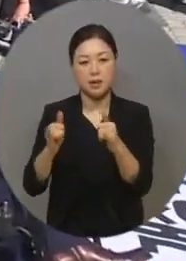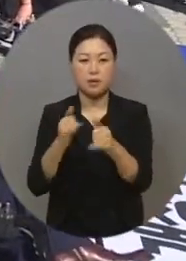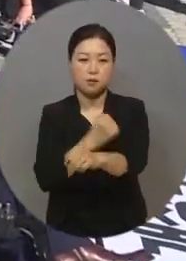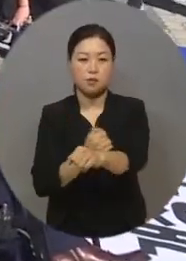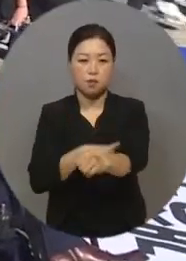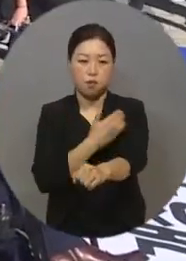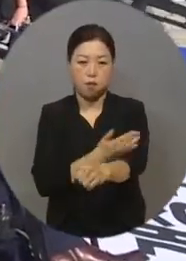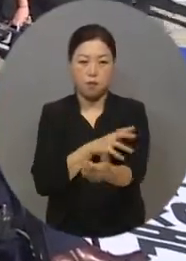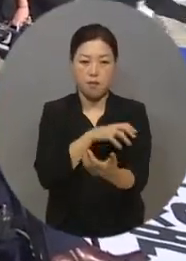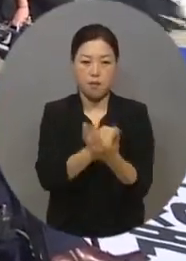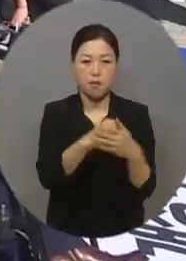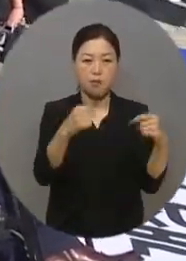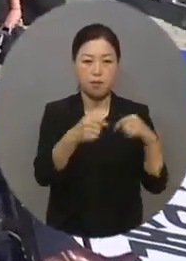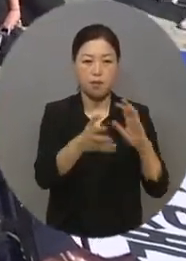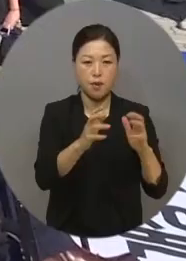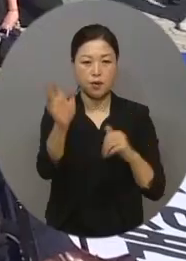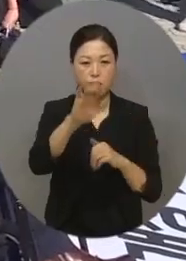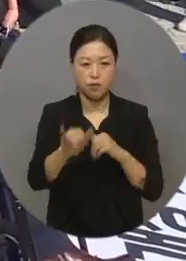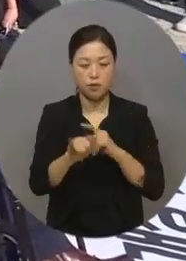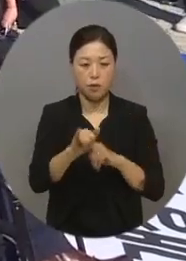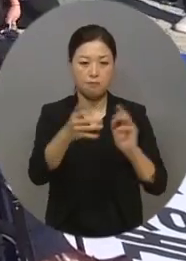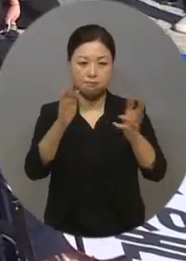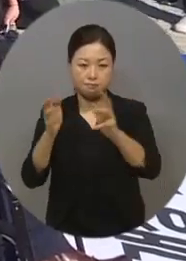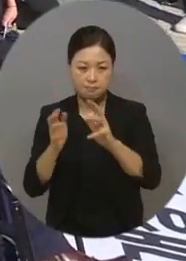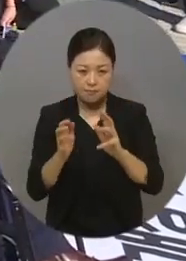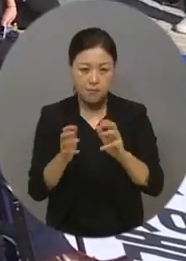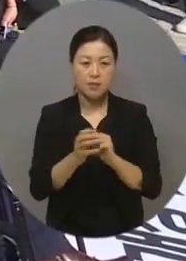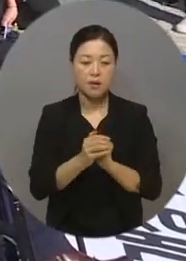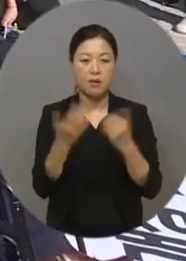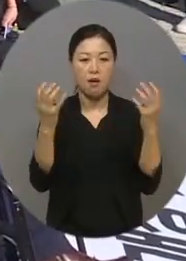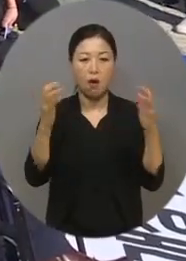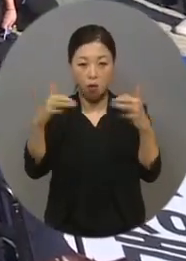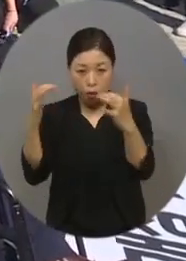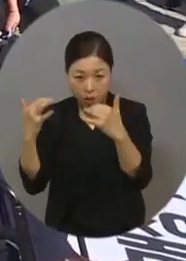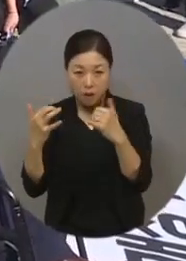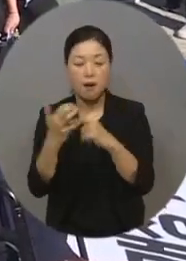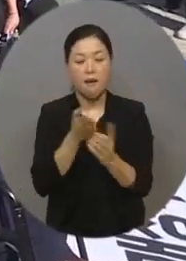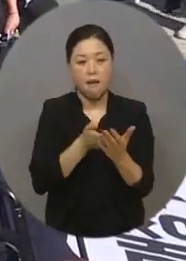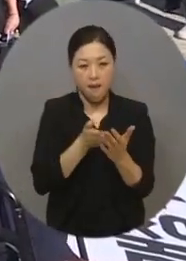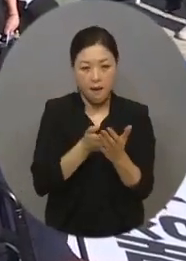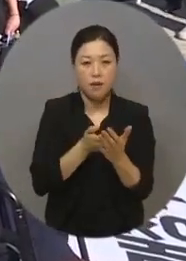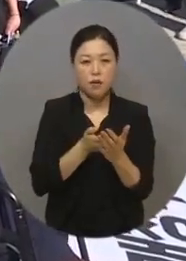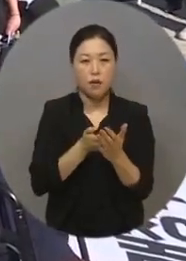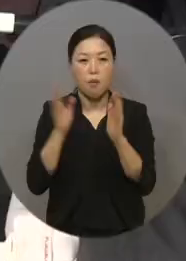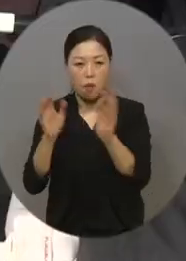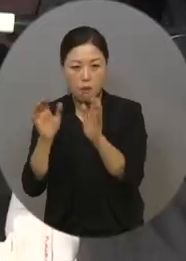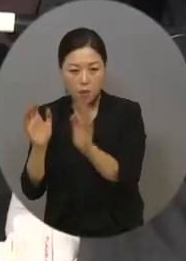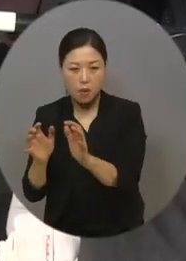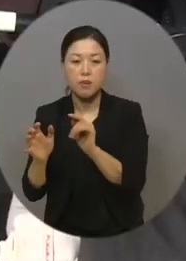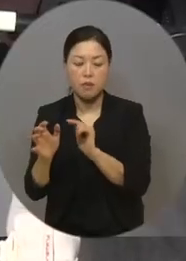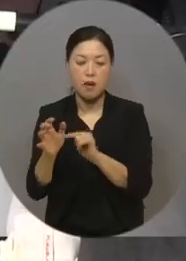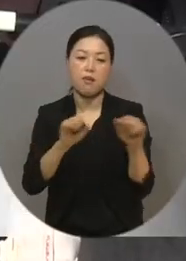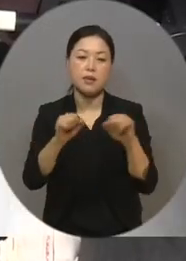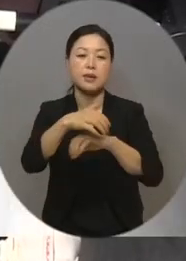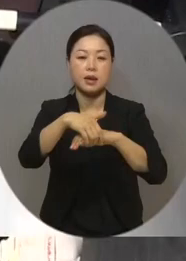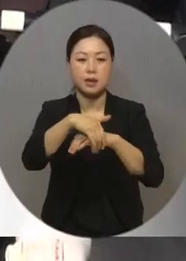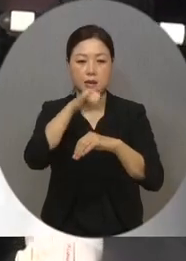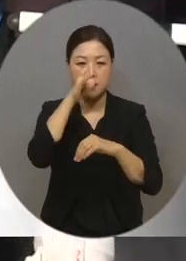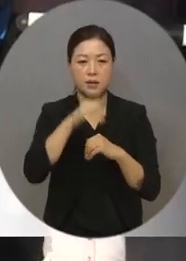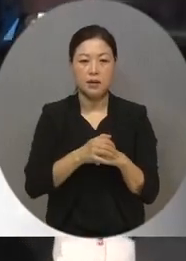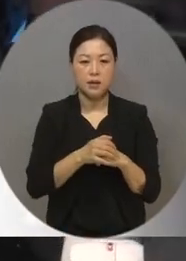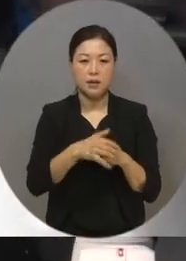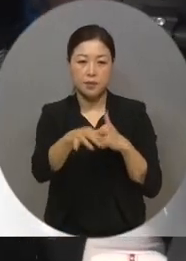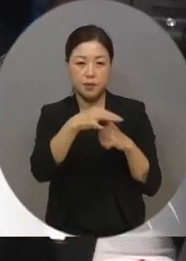위한 토론회, 전국순회 간담회, 공청회와 정기집회 등의 활동에 나설 예정입니다. 이를 통해